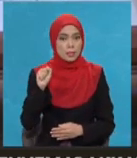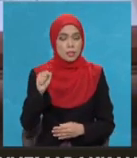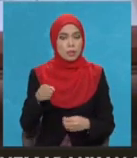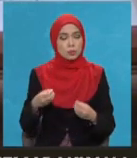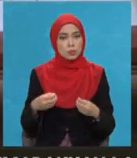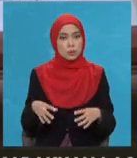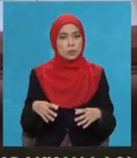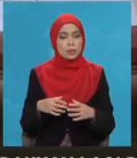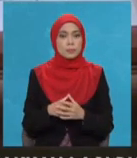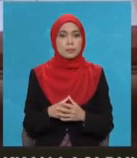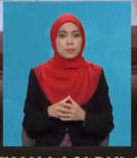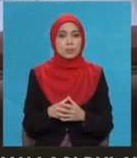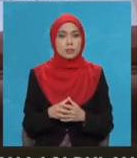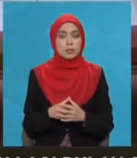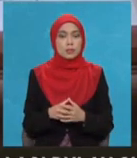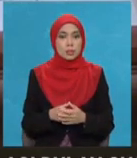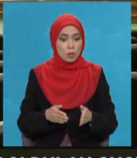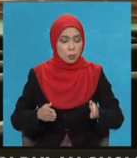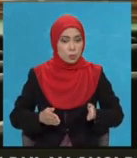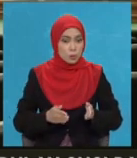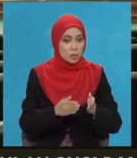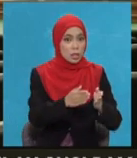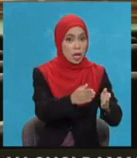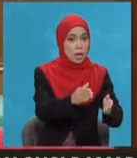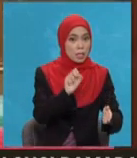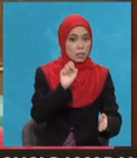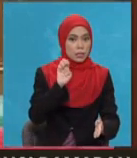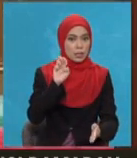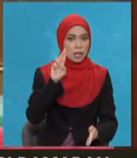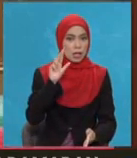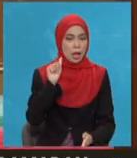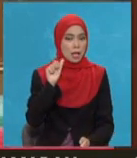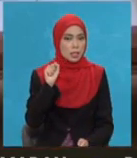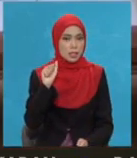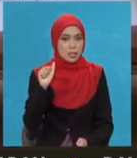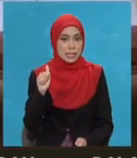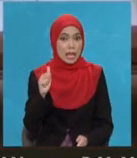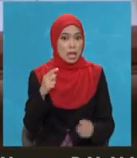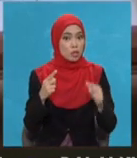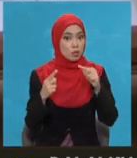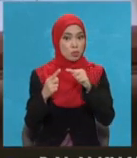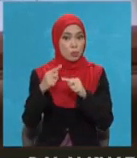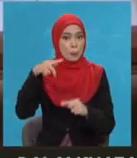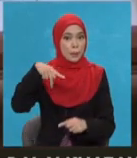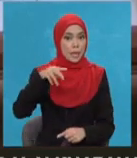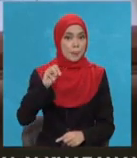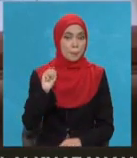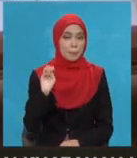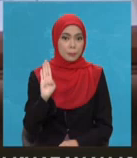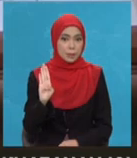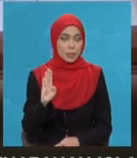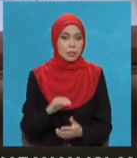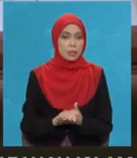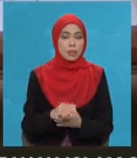taraf Jalan perindustrians rasa menuju ke jembatan Pulau Muara besar pembinaan